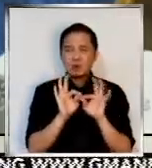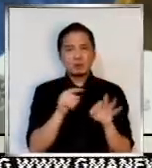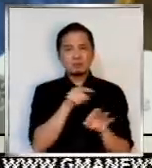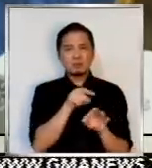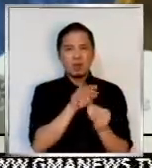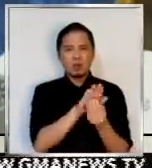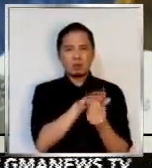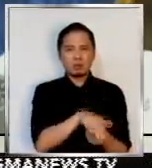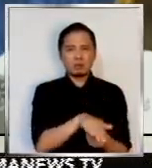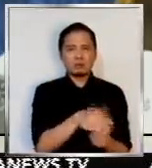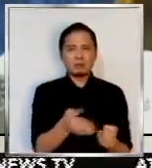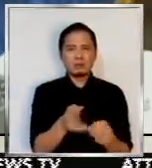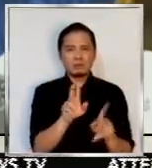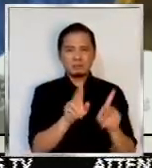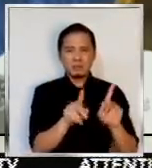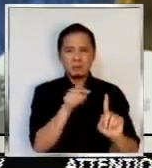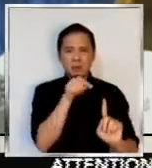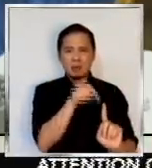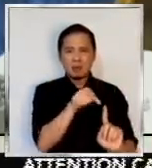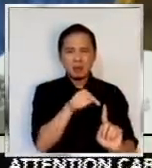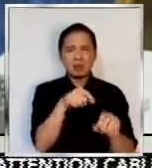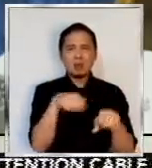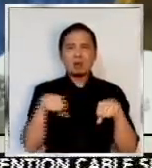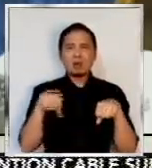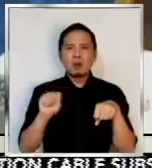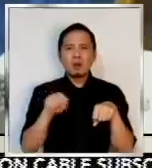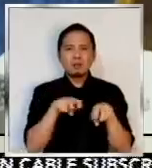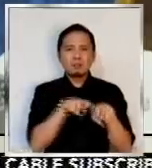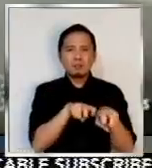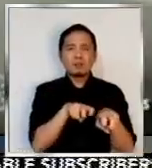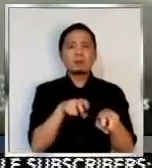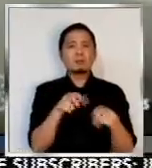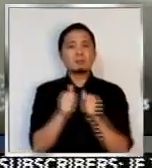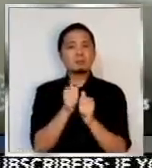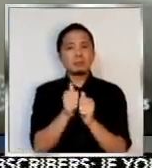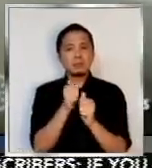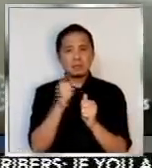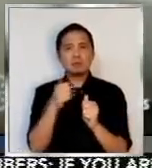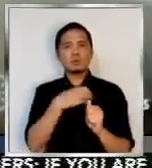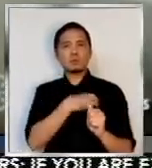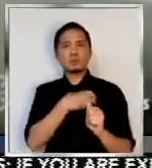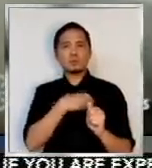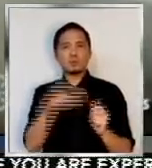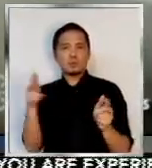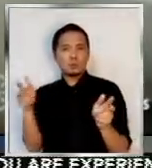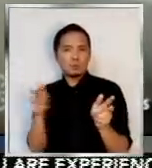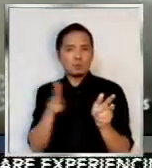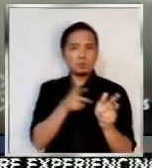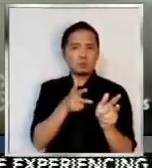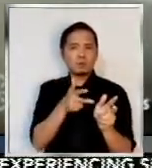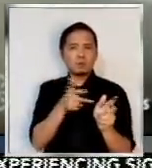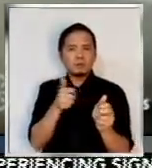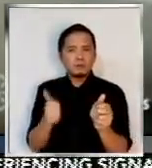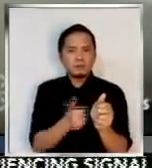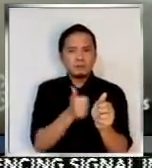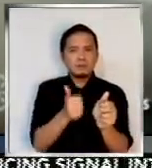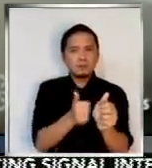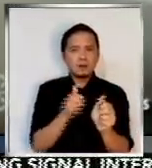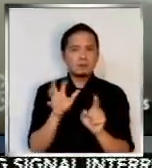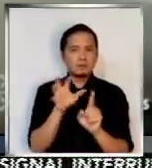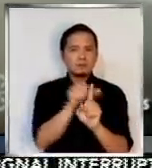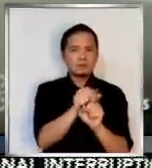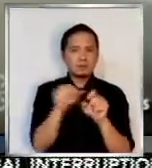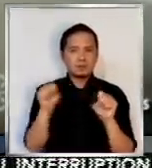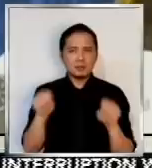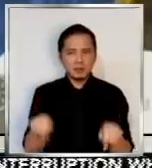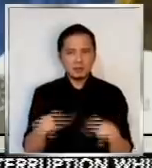anonymity of the criminals is also to fight this thing